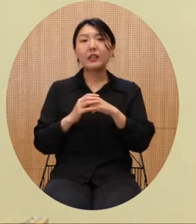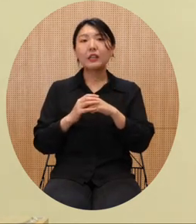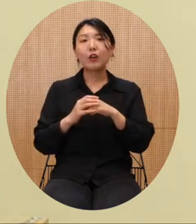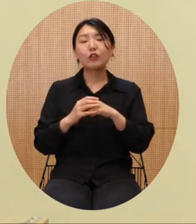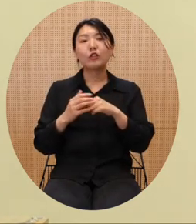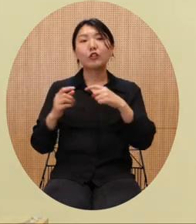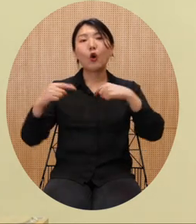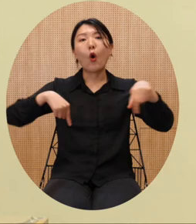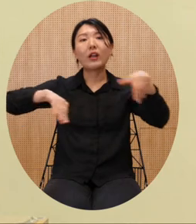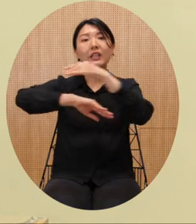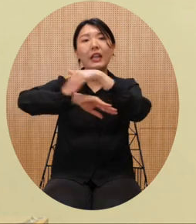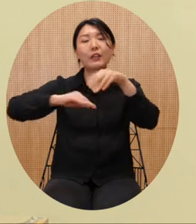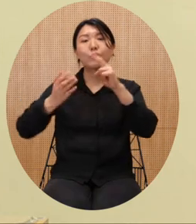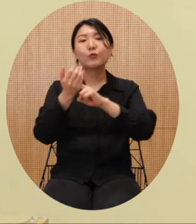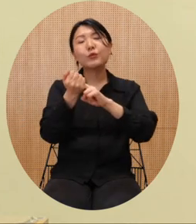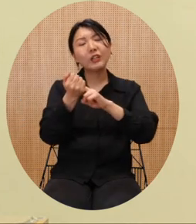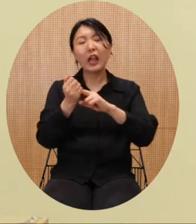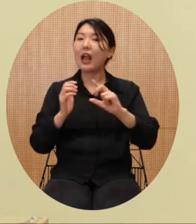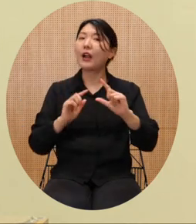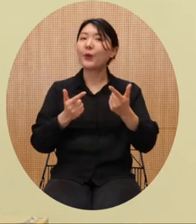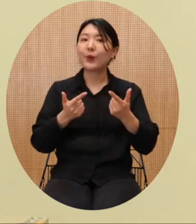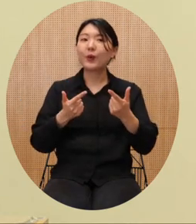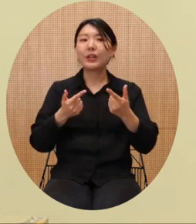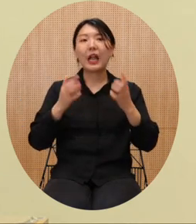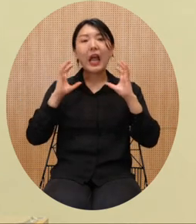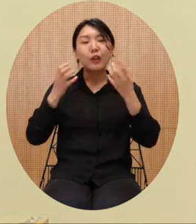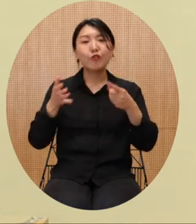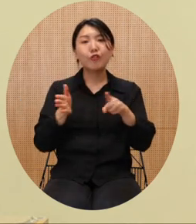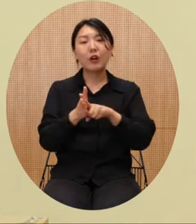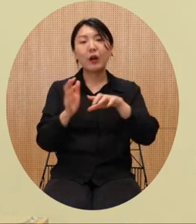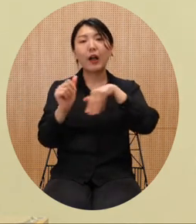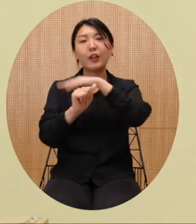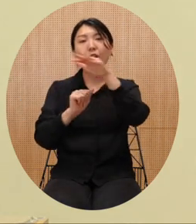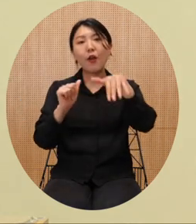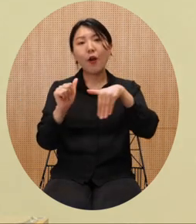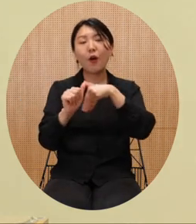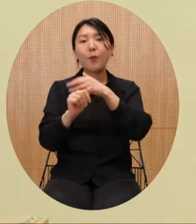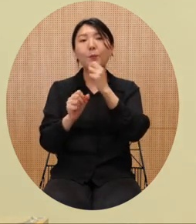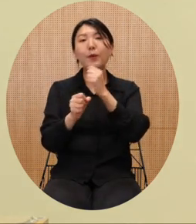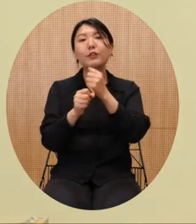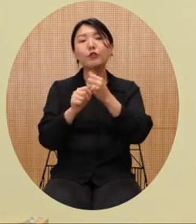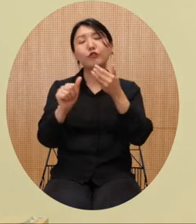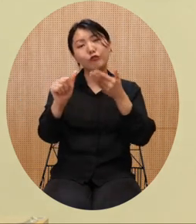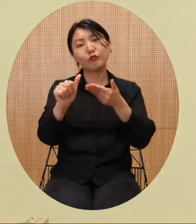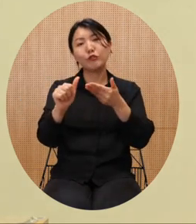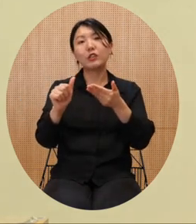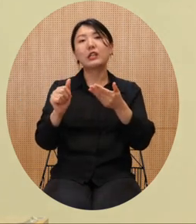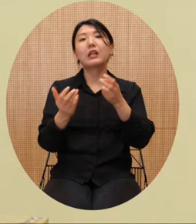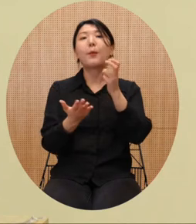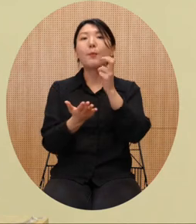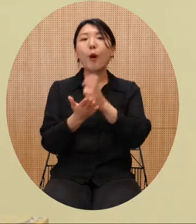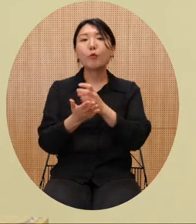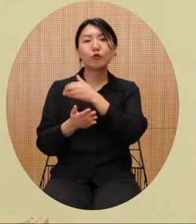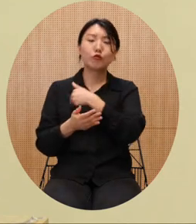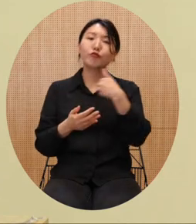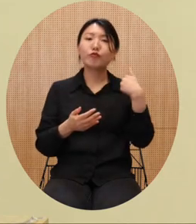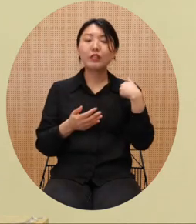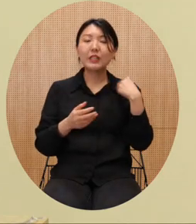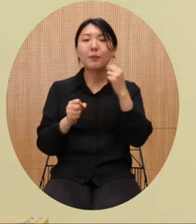정책의 사각지대가 되지 않도록 우리가 그 아이들을 위한 환경과 여건을 만들 수 있도록 그렇게 제도가